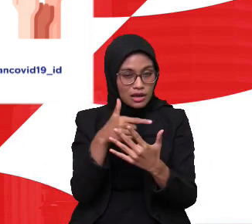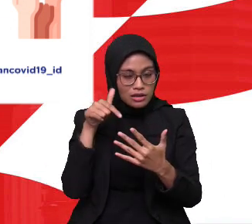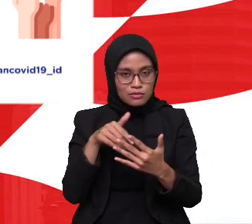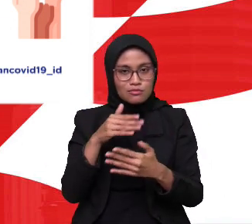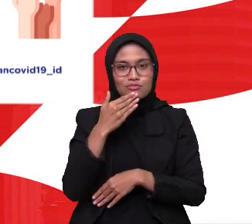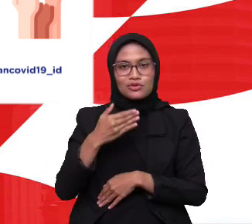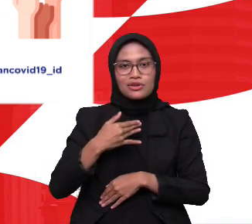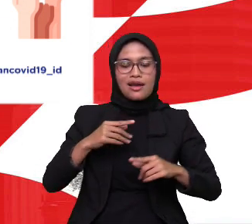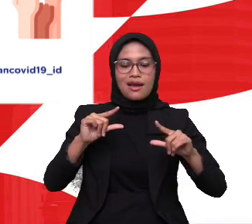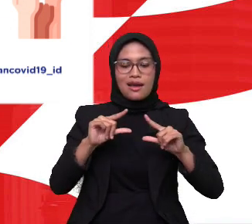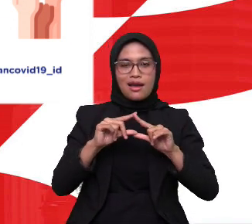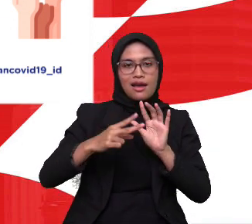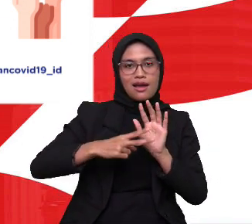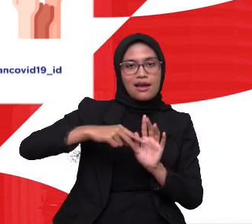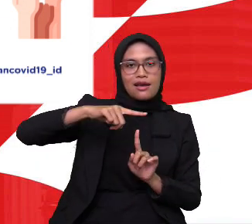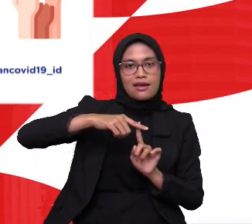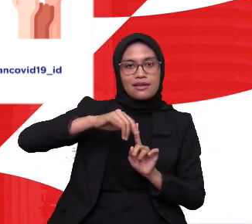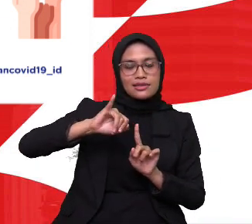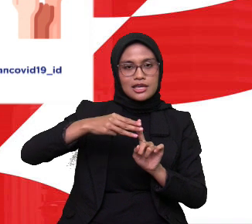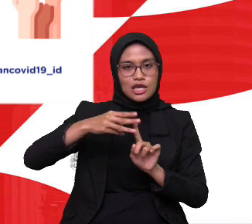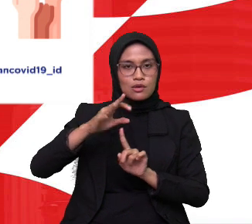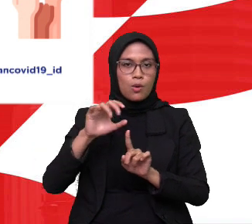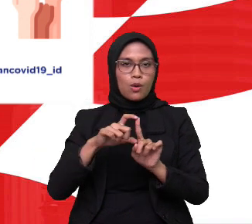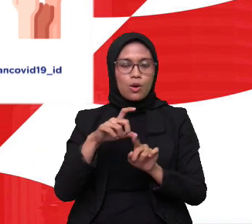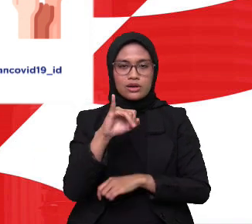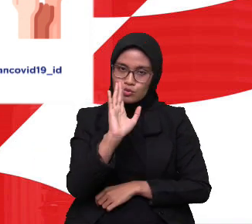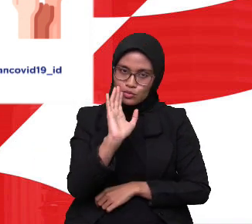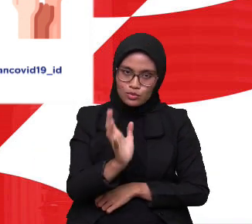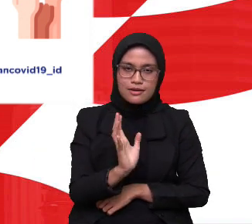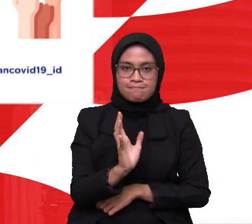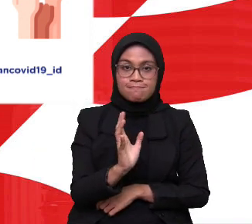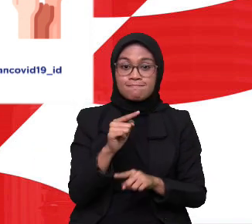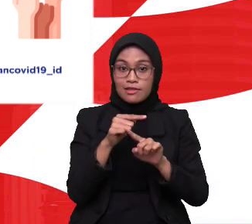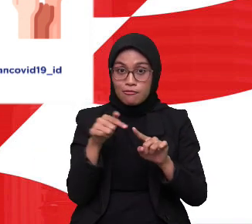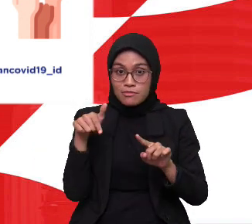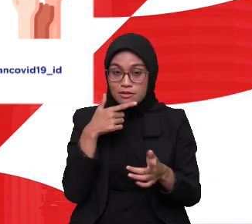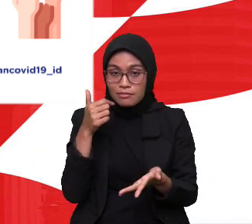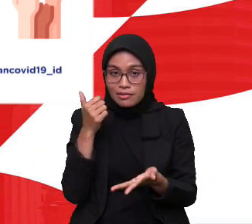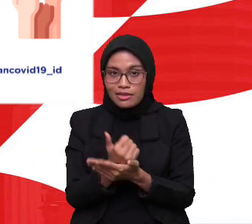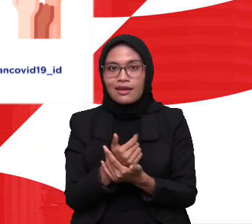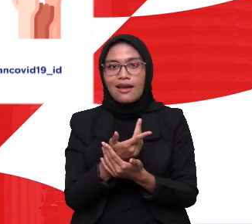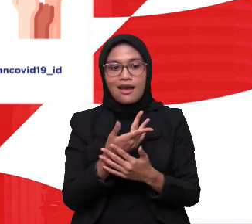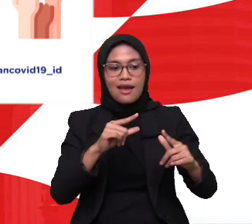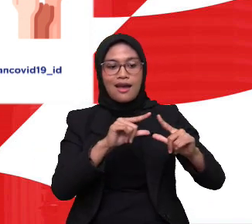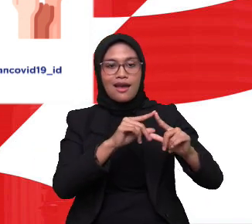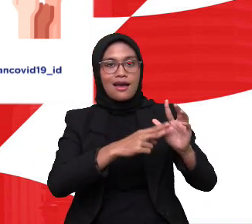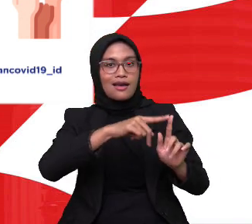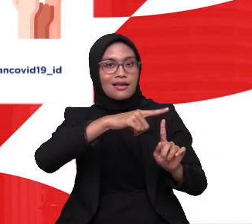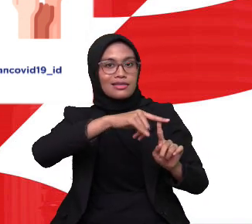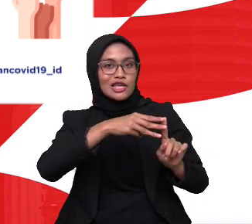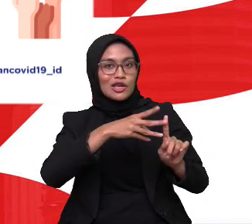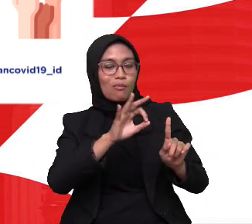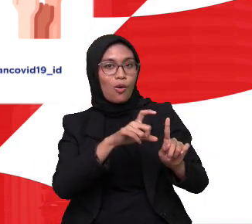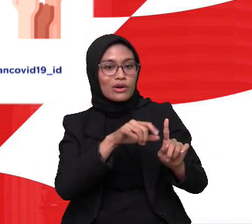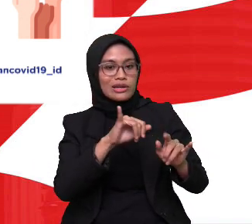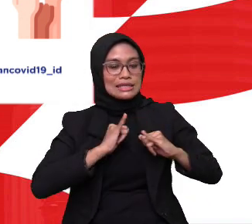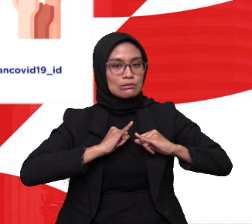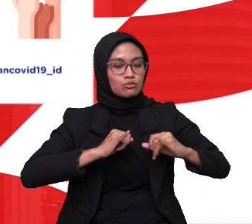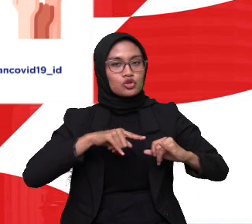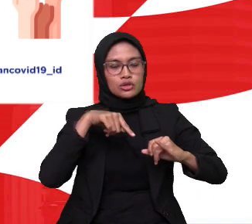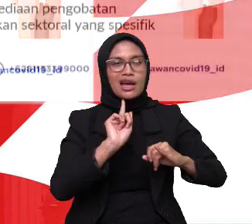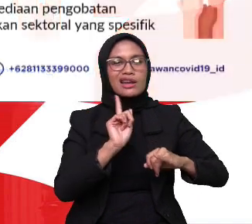antibodi namun perlu Hai bawahi bahwa antibodi pun memiliki jangka waktu sehingga diperlukan penguat